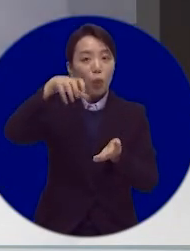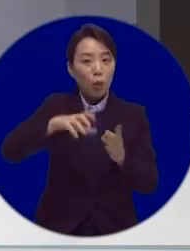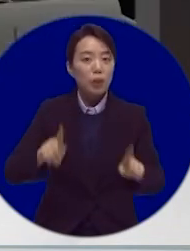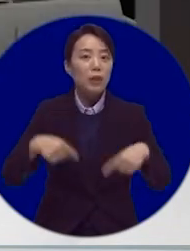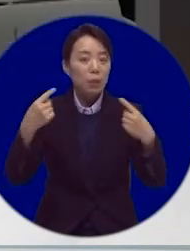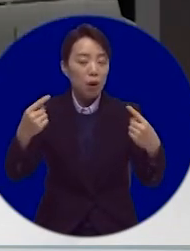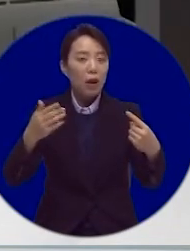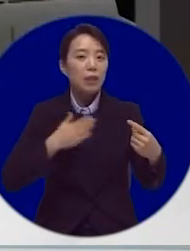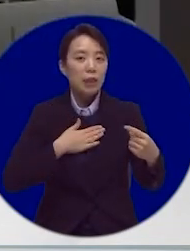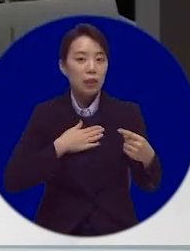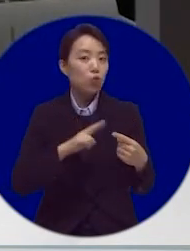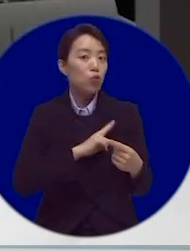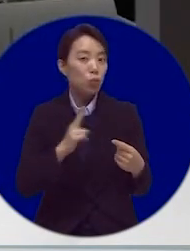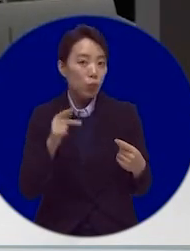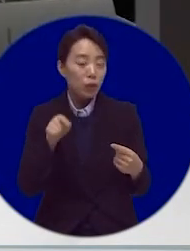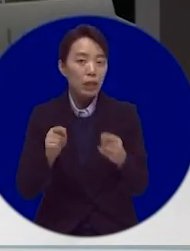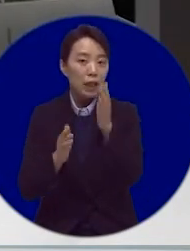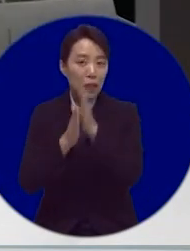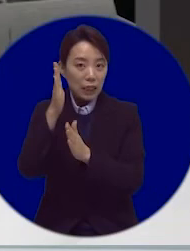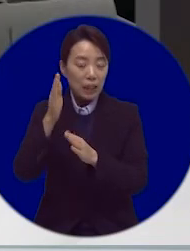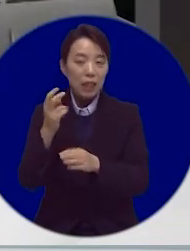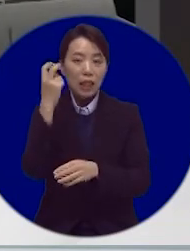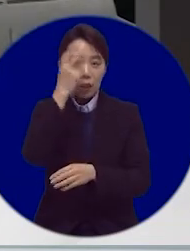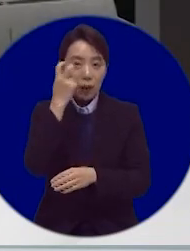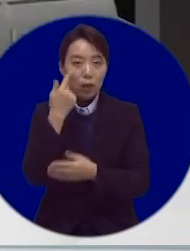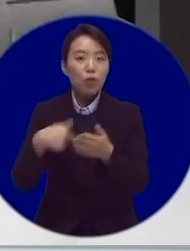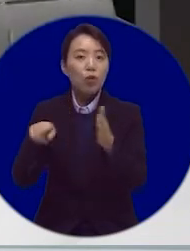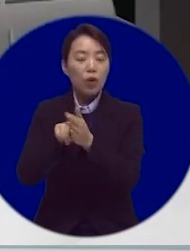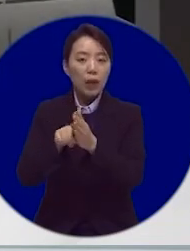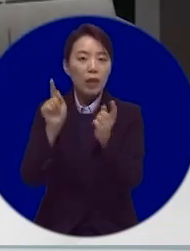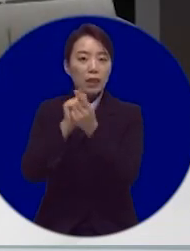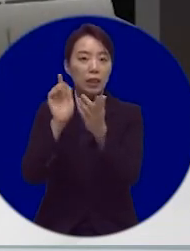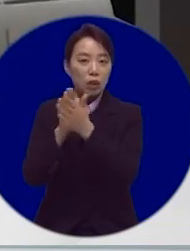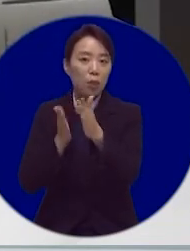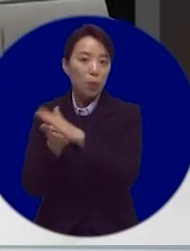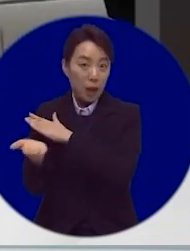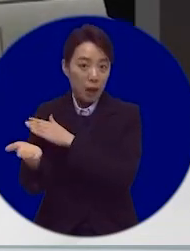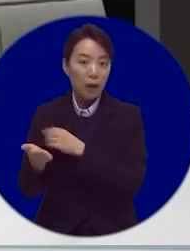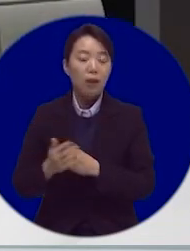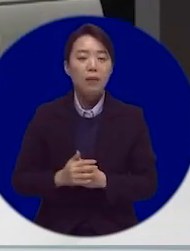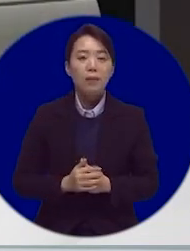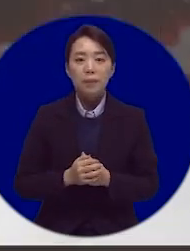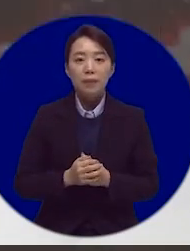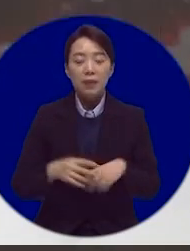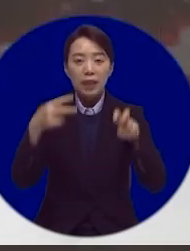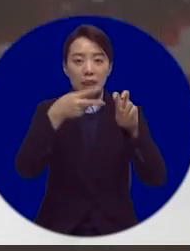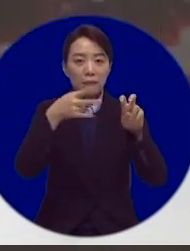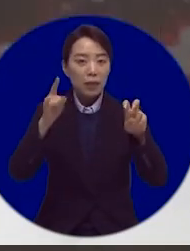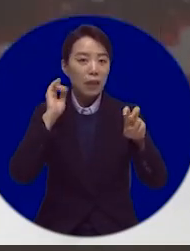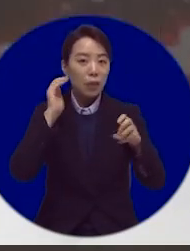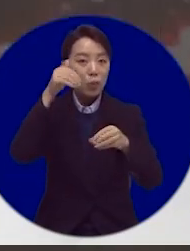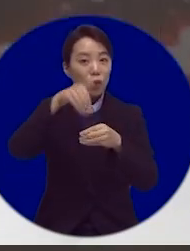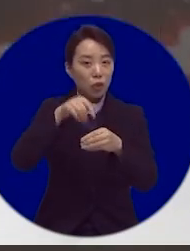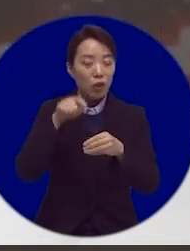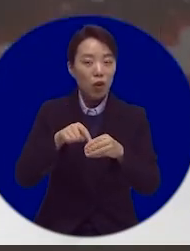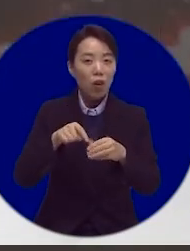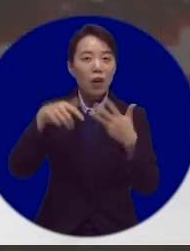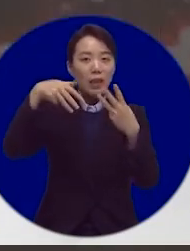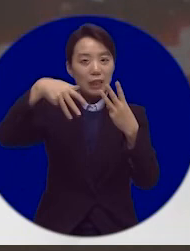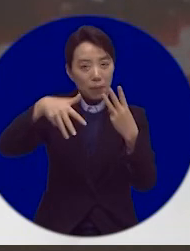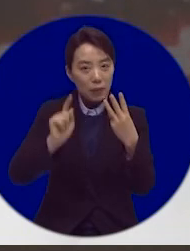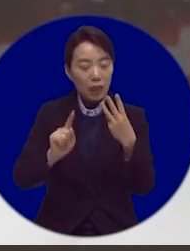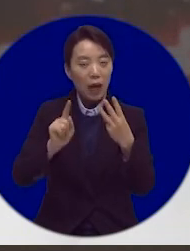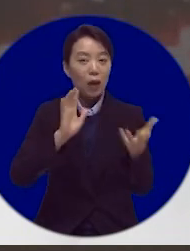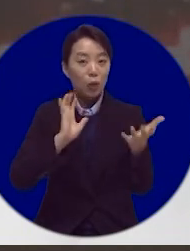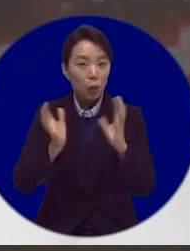후 자신의 주민등록지 관할 시도선관위에 직접 팩스로 투표지를 전송해야 합니다. 제20대 대통령 선거